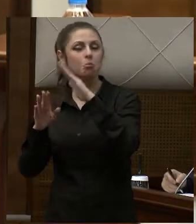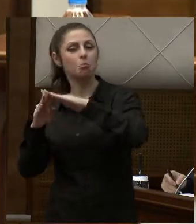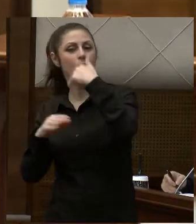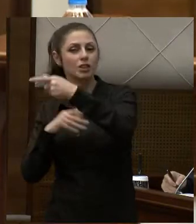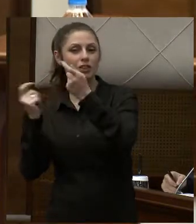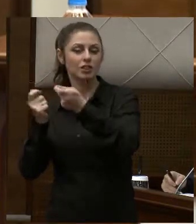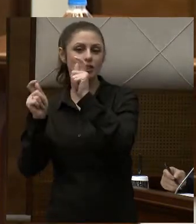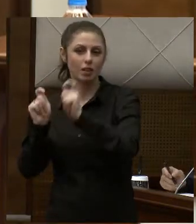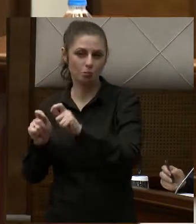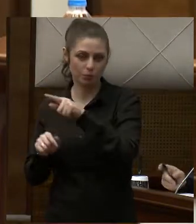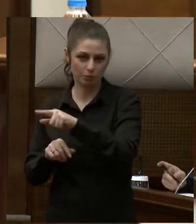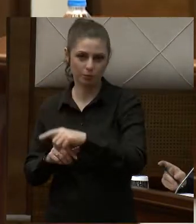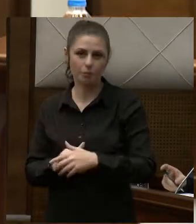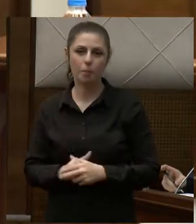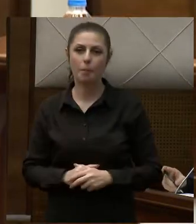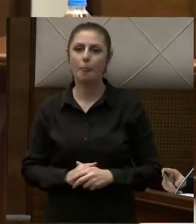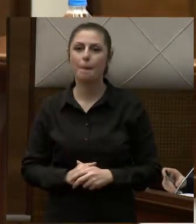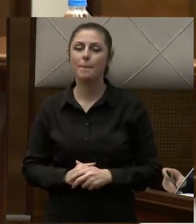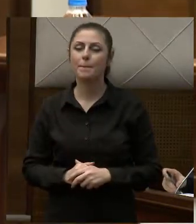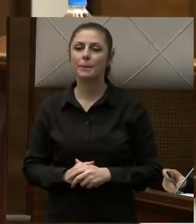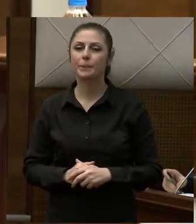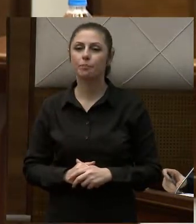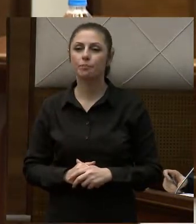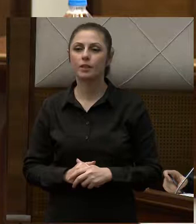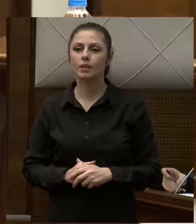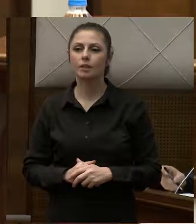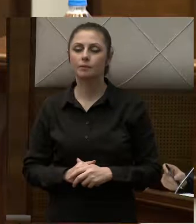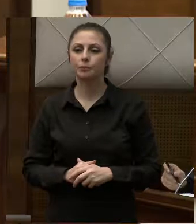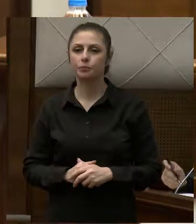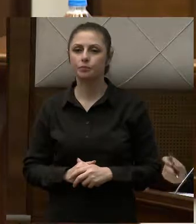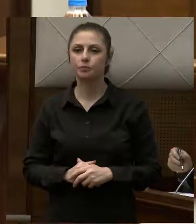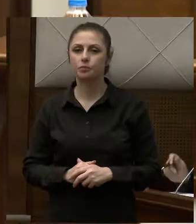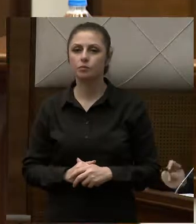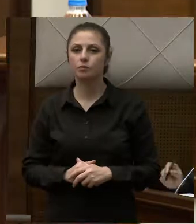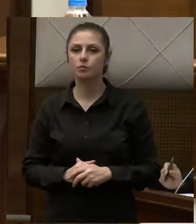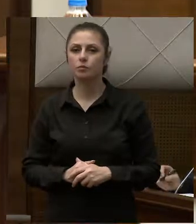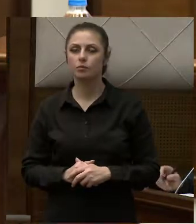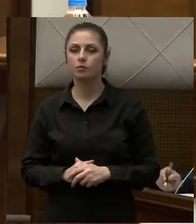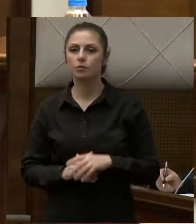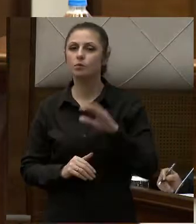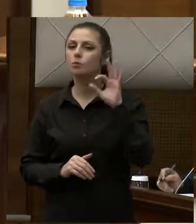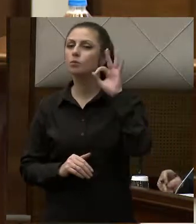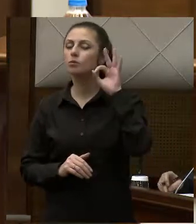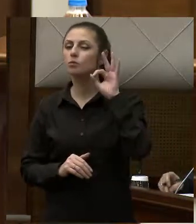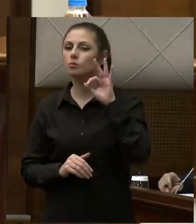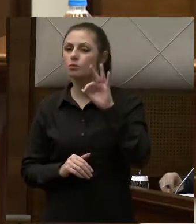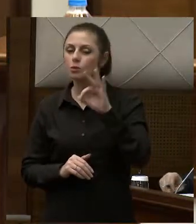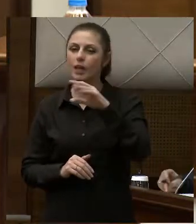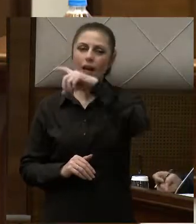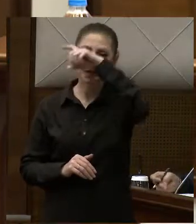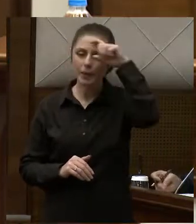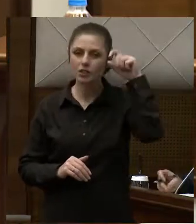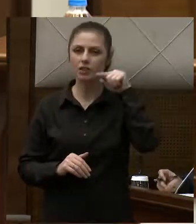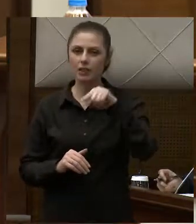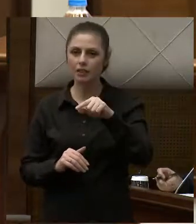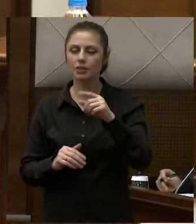Yani emekçi, gazeteci. Derin bir konu. Bu da tarihimizin bir parçası. Bunu böyle söylemek lazım. Efendim 61